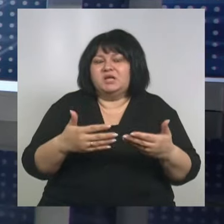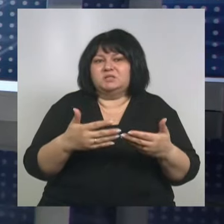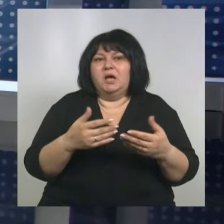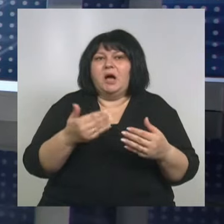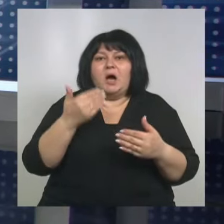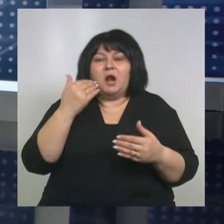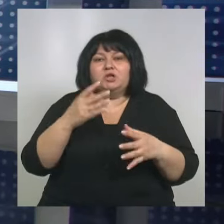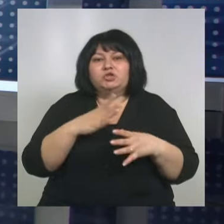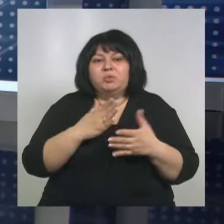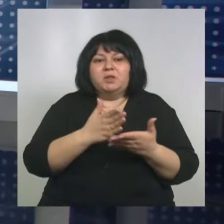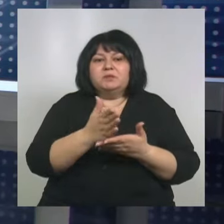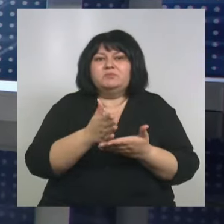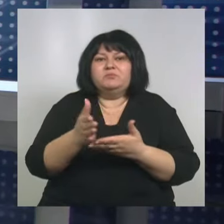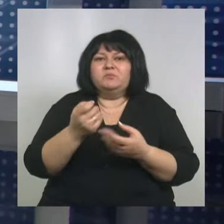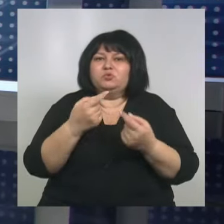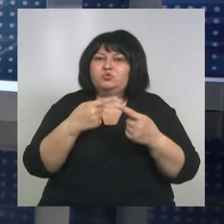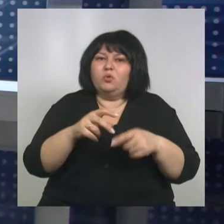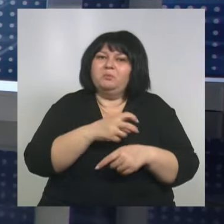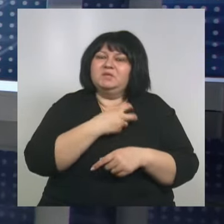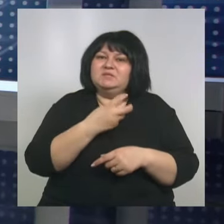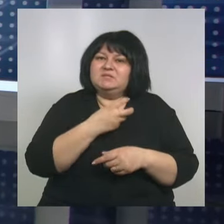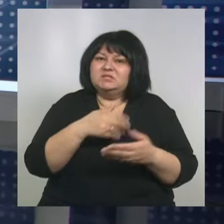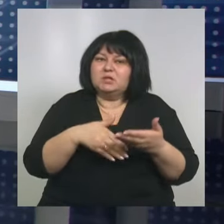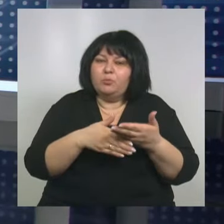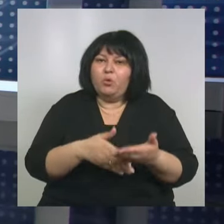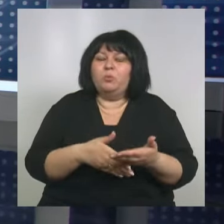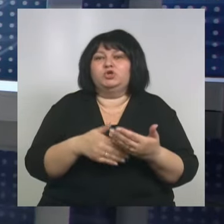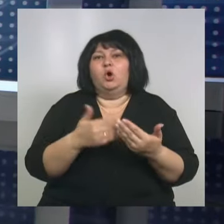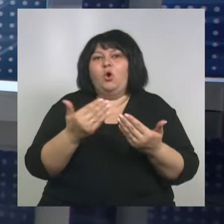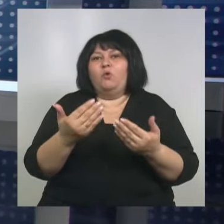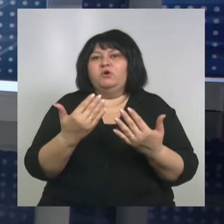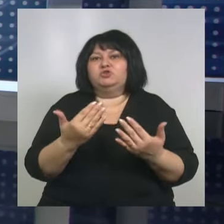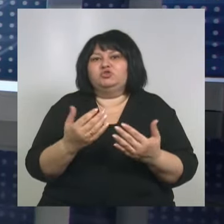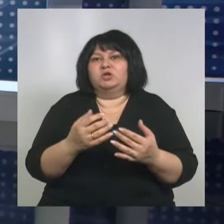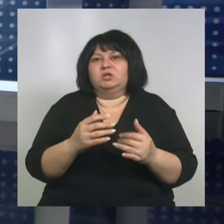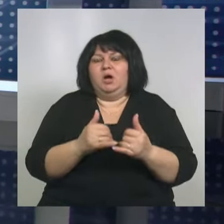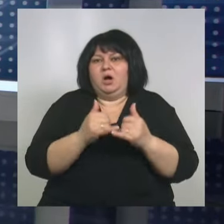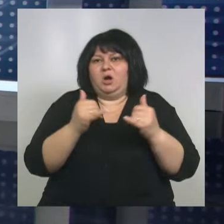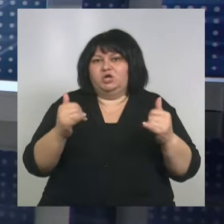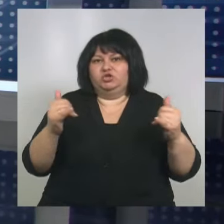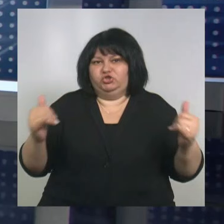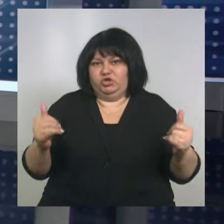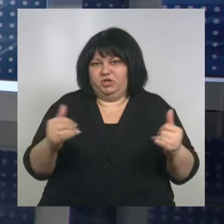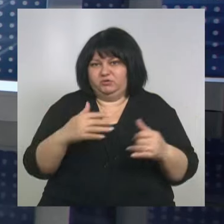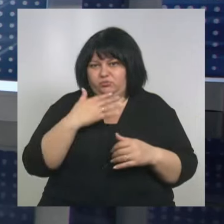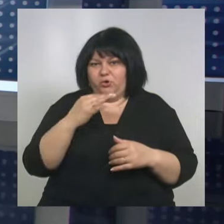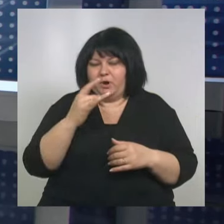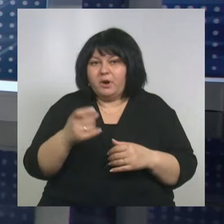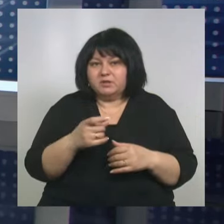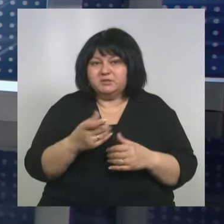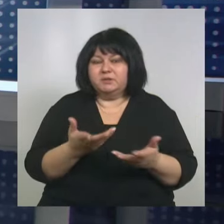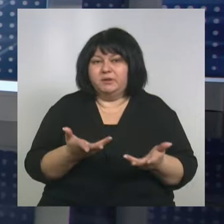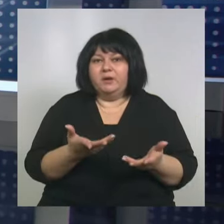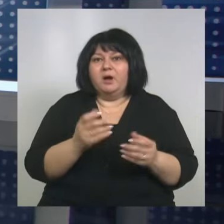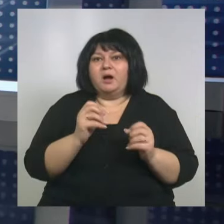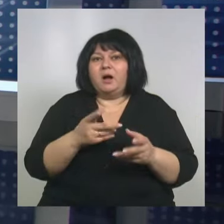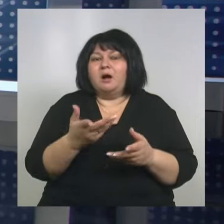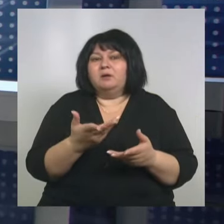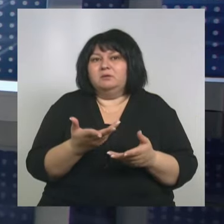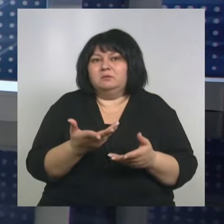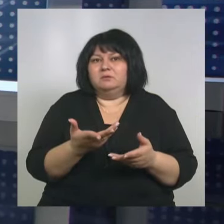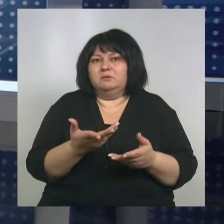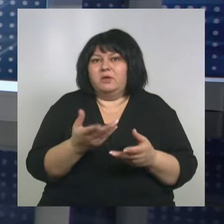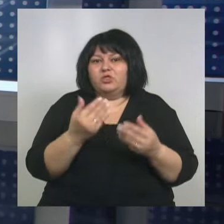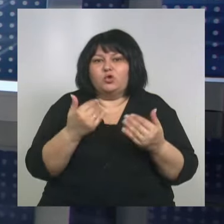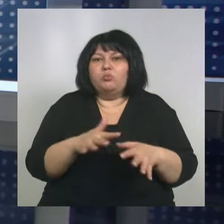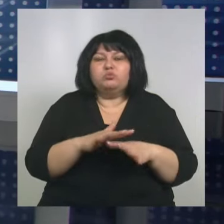ориентированы немножко на медицинскую помощь сейчас у вас она в разы расширилась как Элементарно